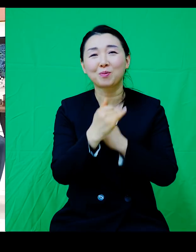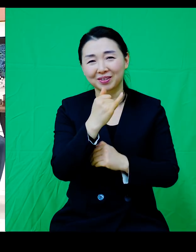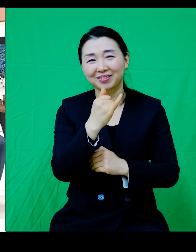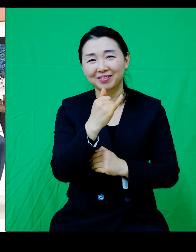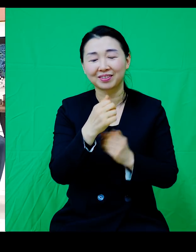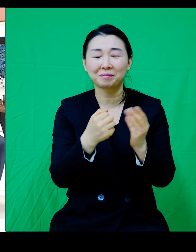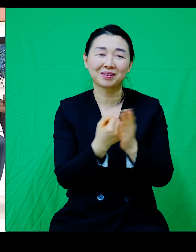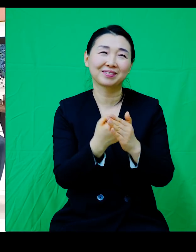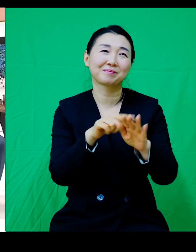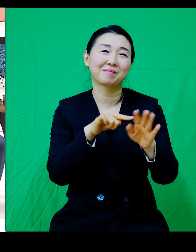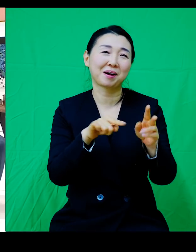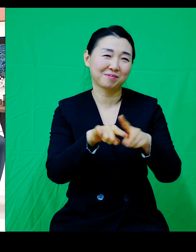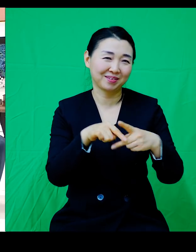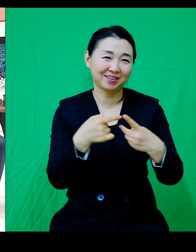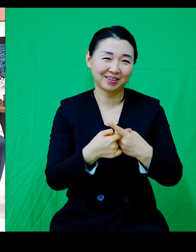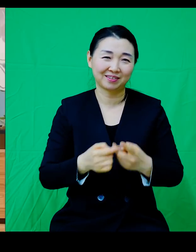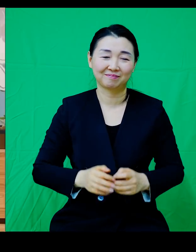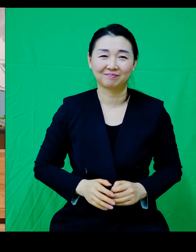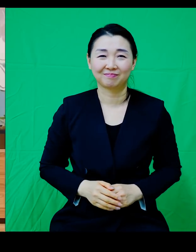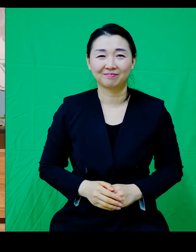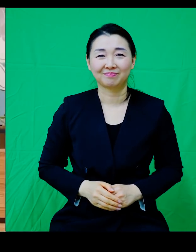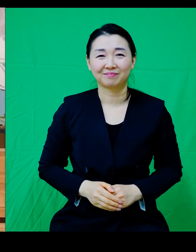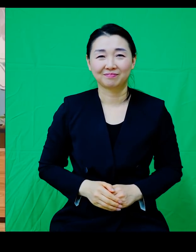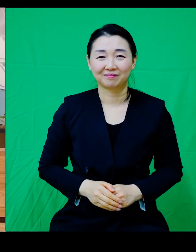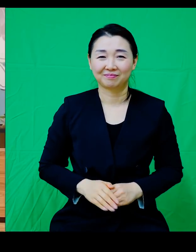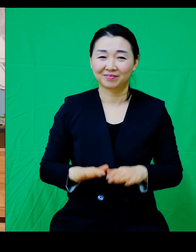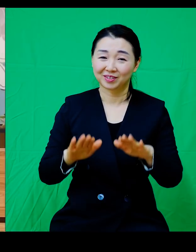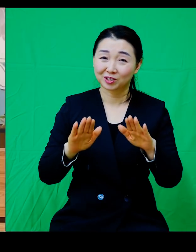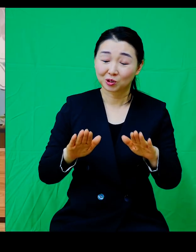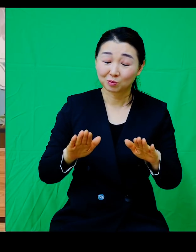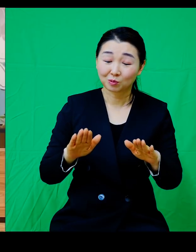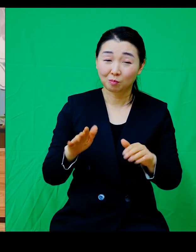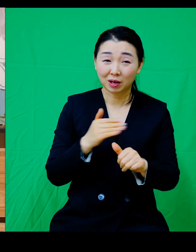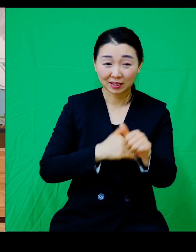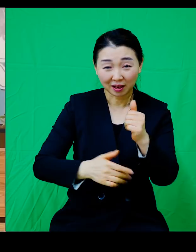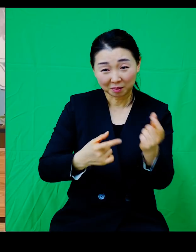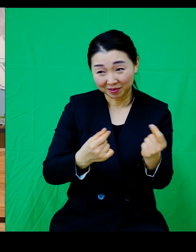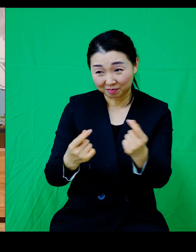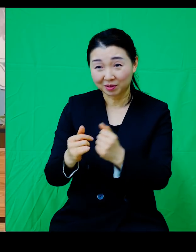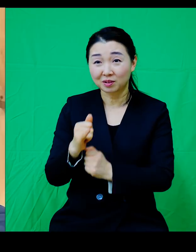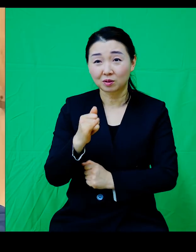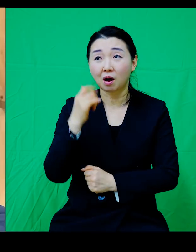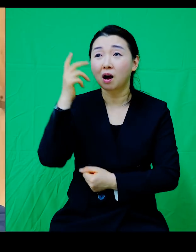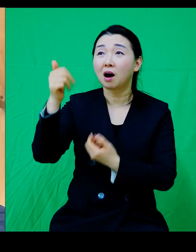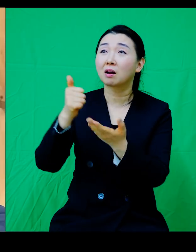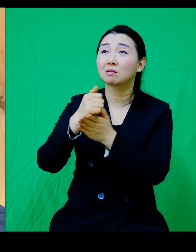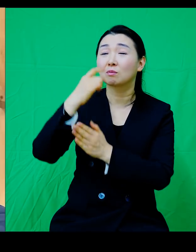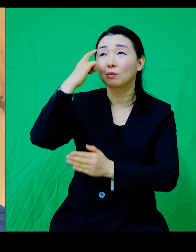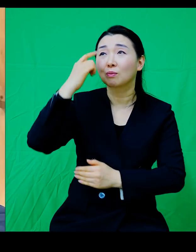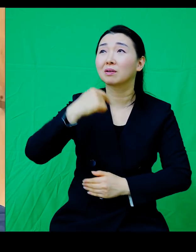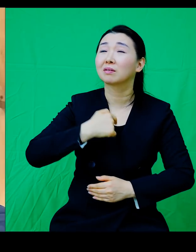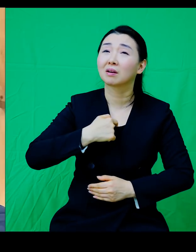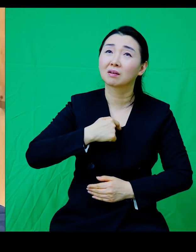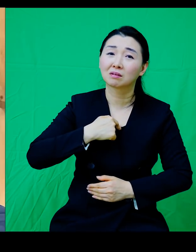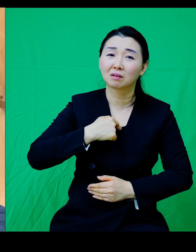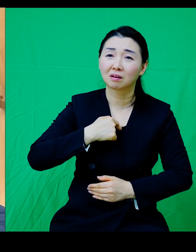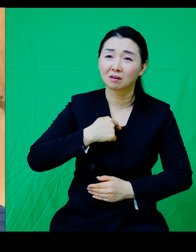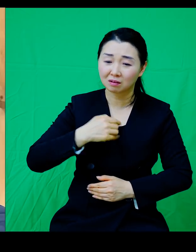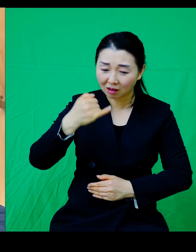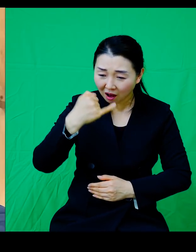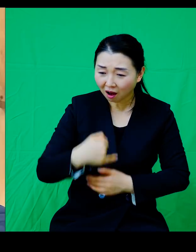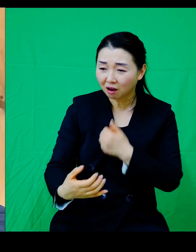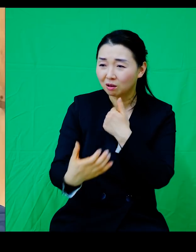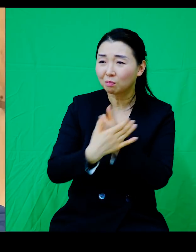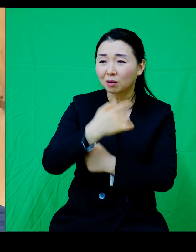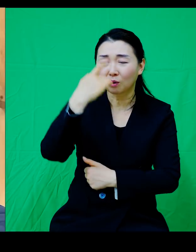한 누님이 계셔서 저는 그 마음을 이해하는데 아마 지금도 비슷한 상황에서 왜 하나님 저에게